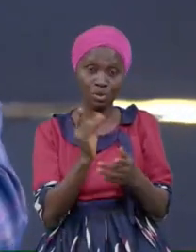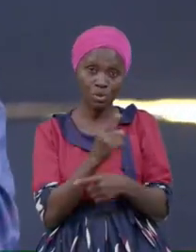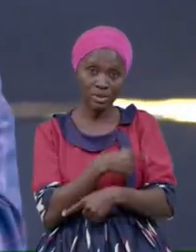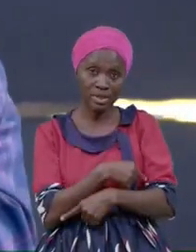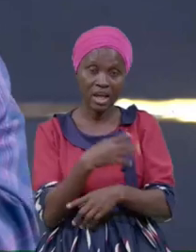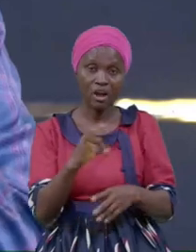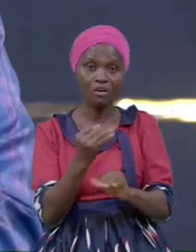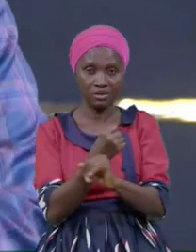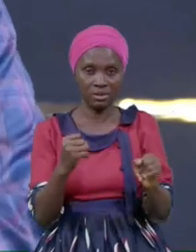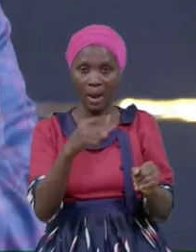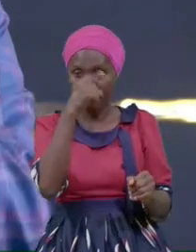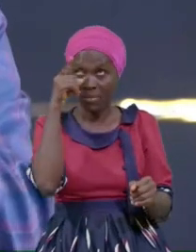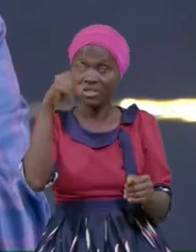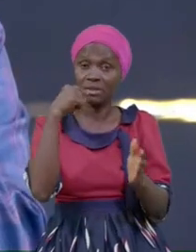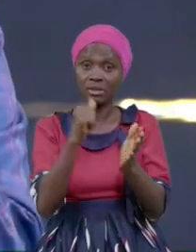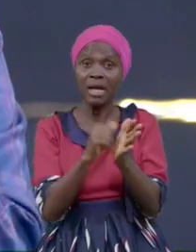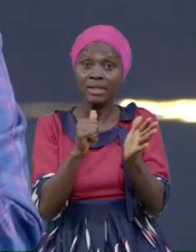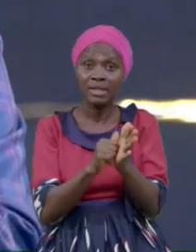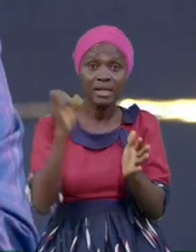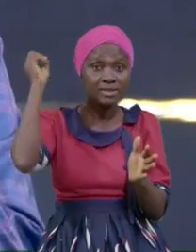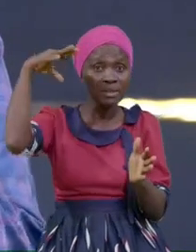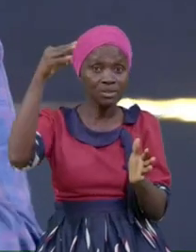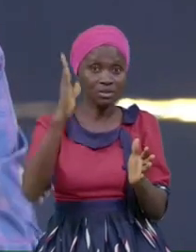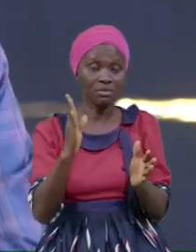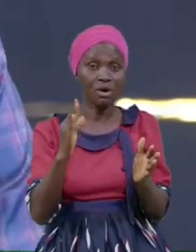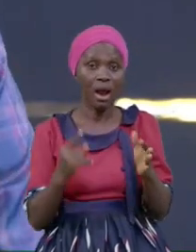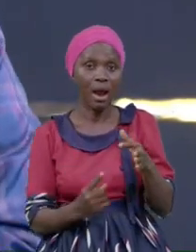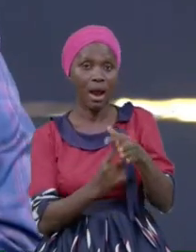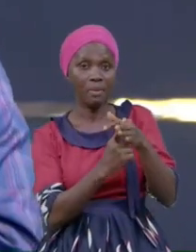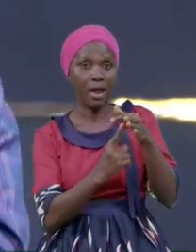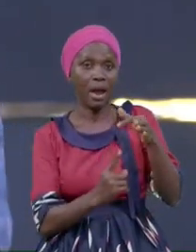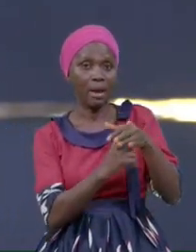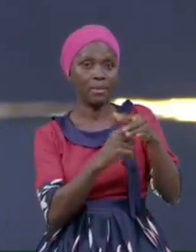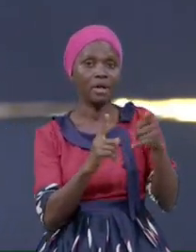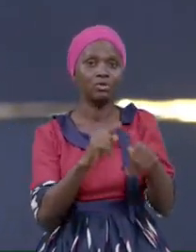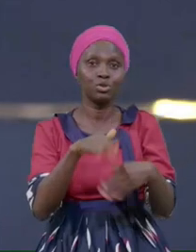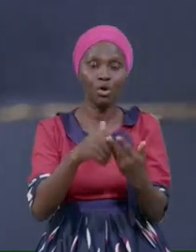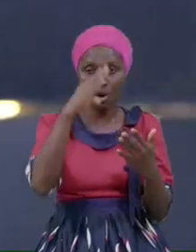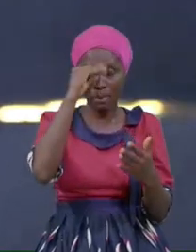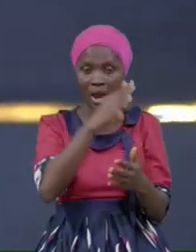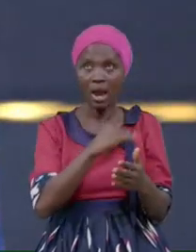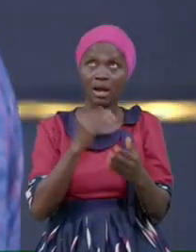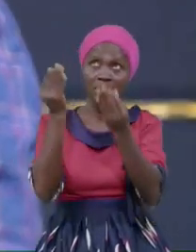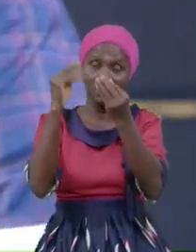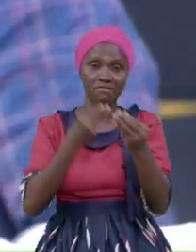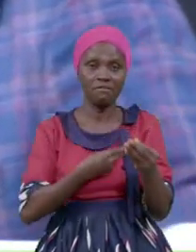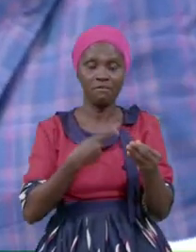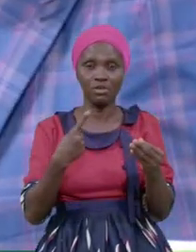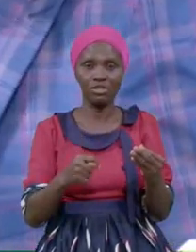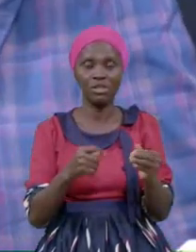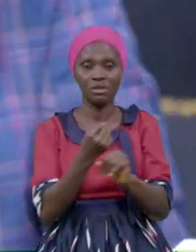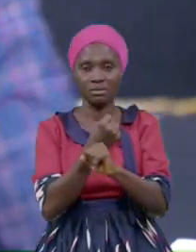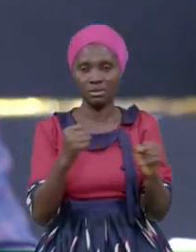de Dieu a été manifestée à tous les hommes et elle apporte le salut à tous les hommes.